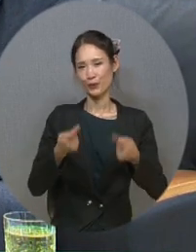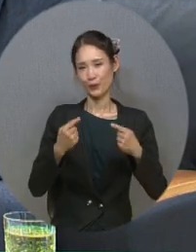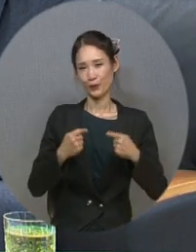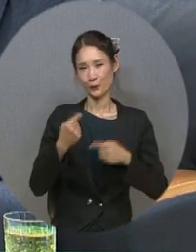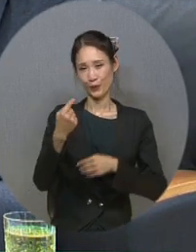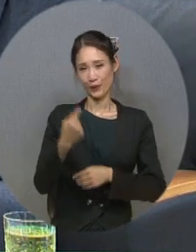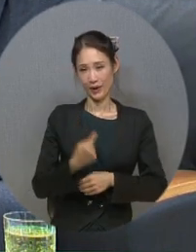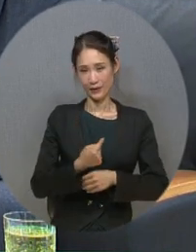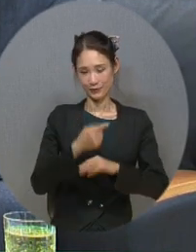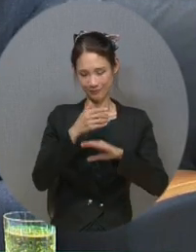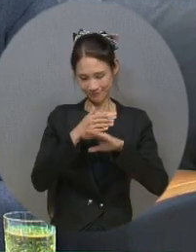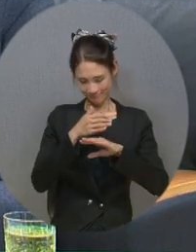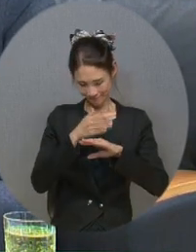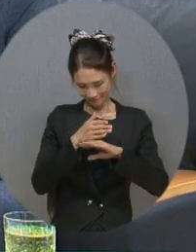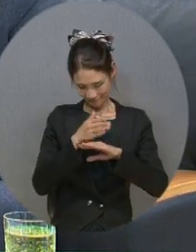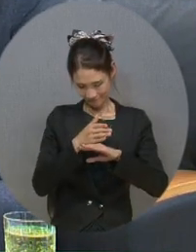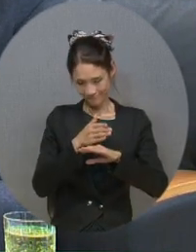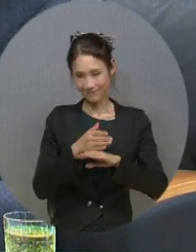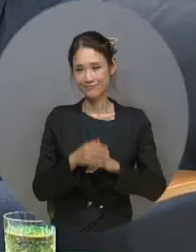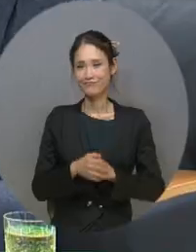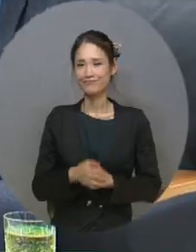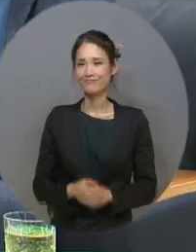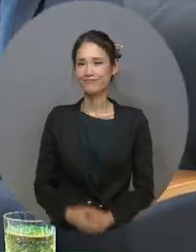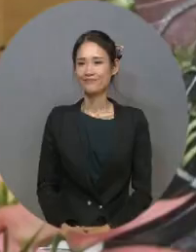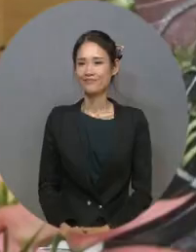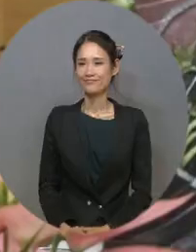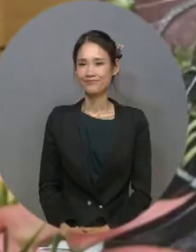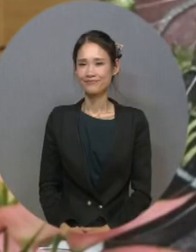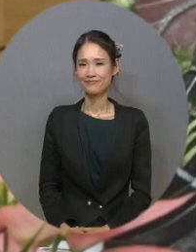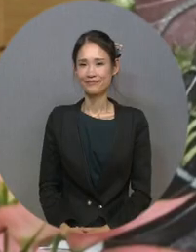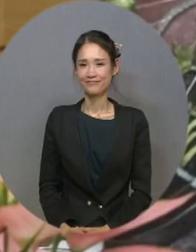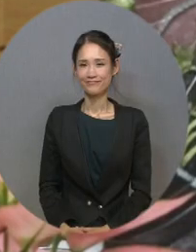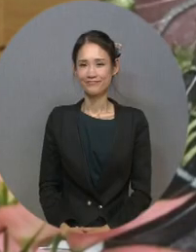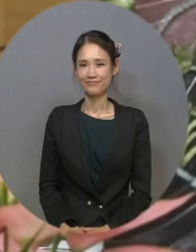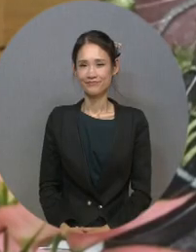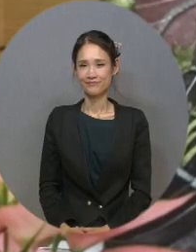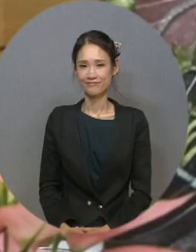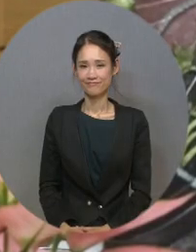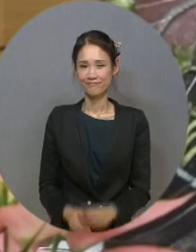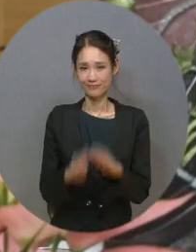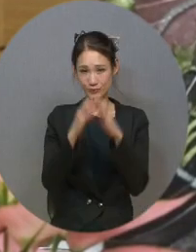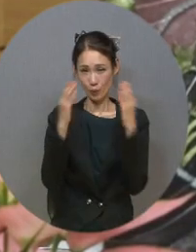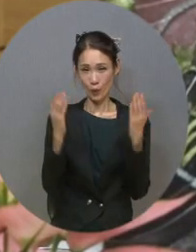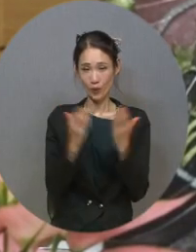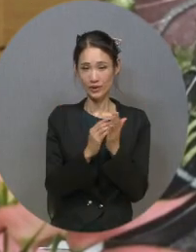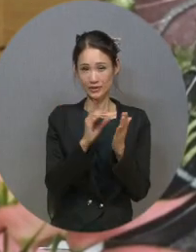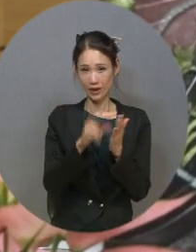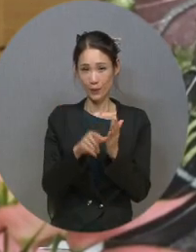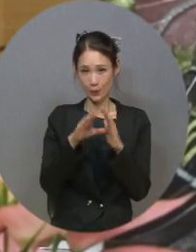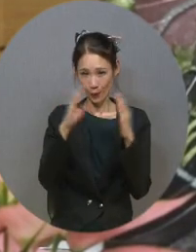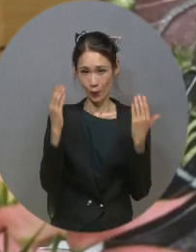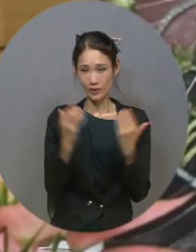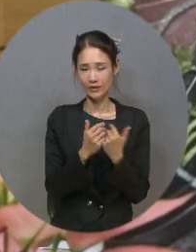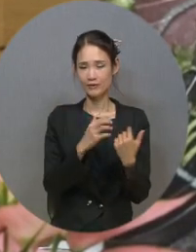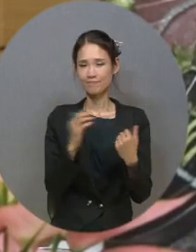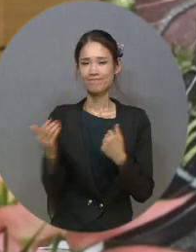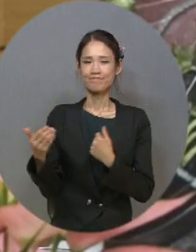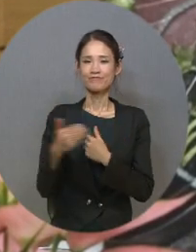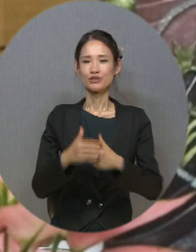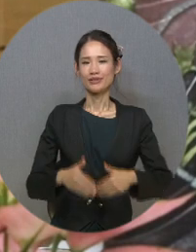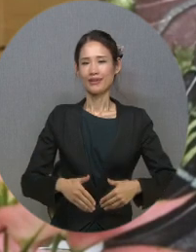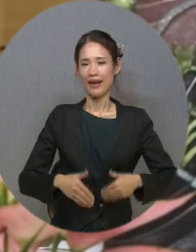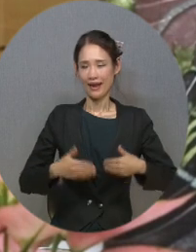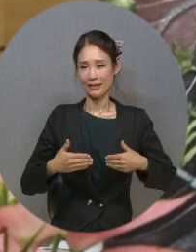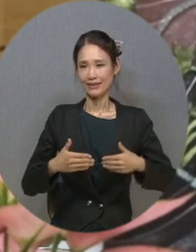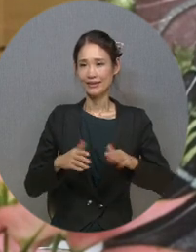주셔서 정말 감사합니다. 감사합니다. 예. 이 시간은 모든 세대의 모든 계층을 아우르는 따뜻한